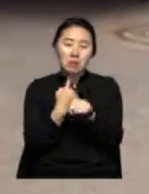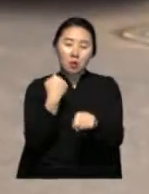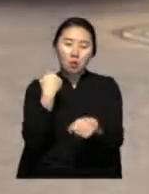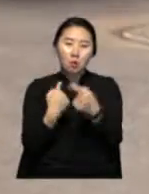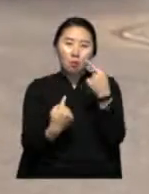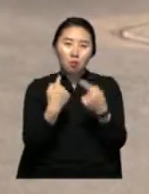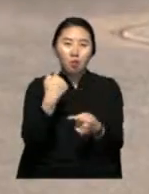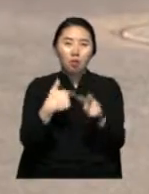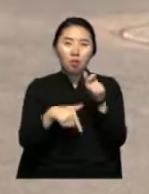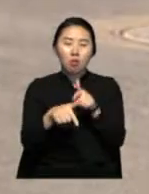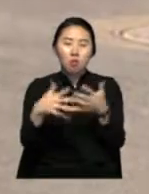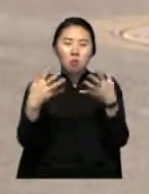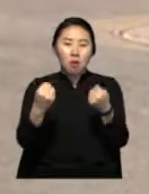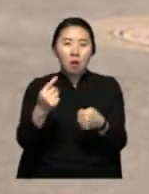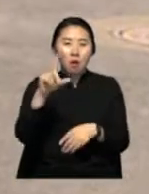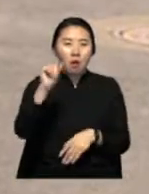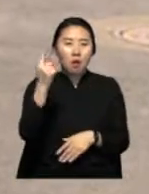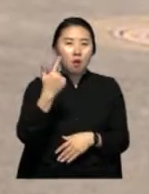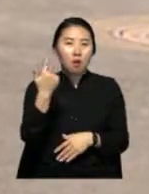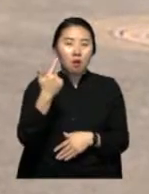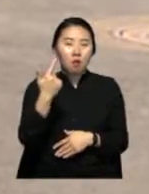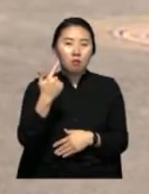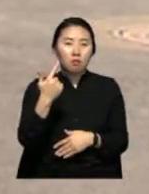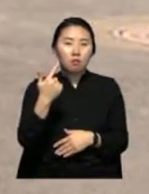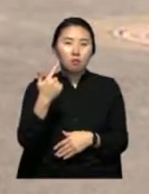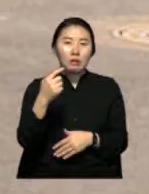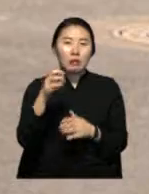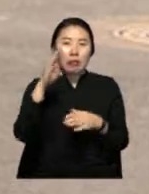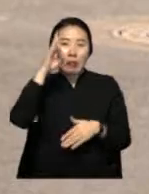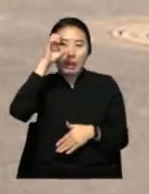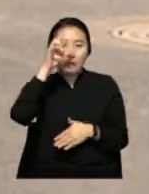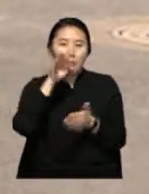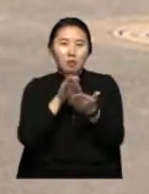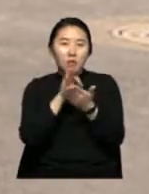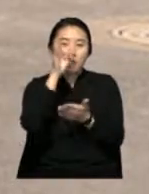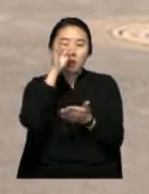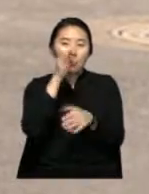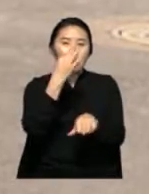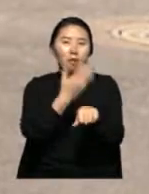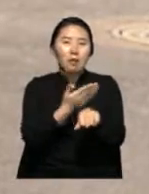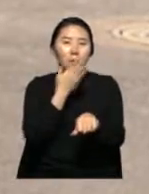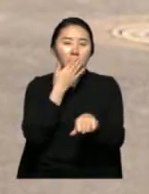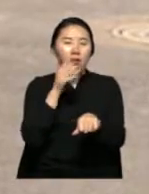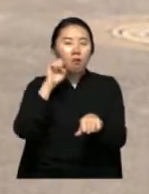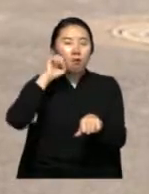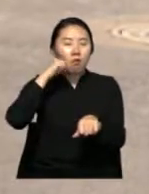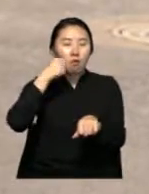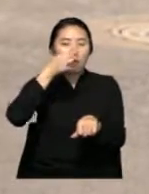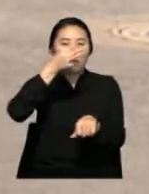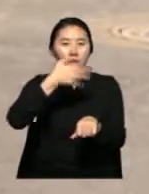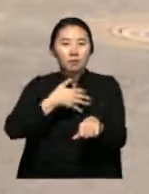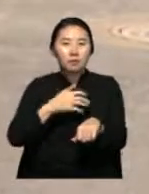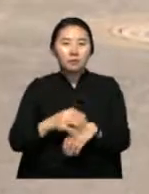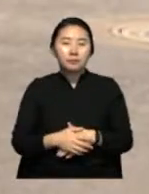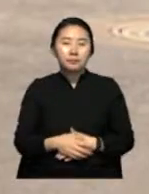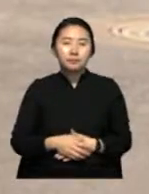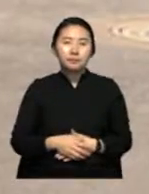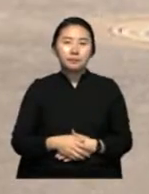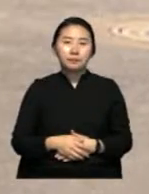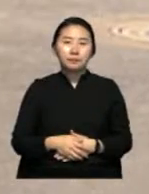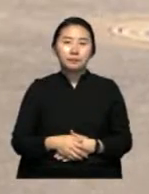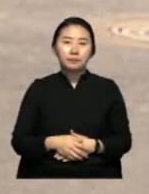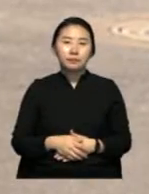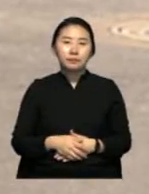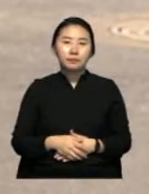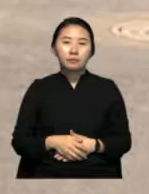망에 12,000원 세고 그러잖아요. 계란도 막 비싸지. 아무것도 다 비싸니까 사먹기가 힘든 거예요, 지금. 살기도 참